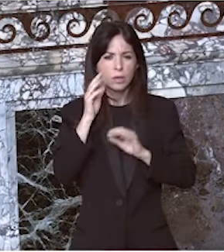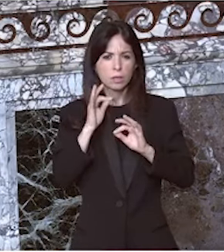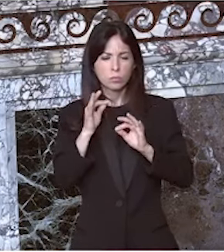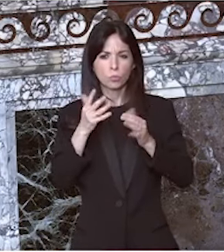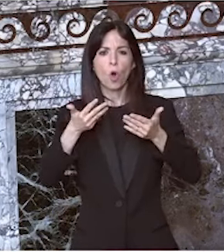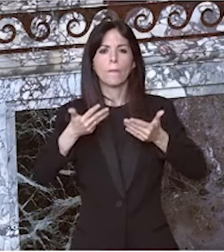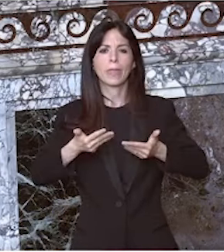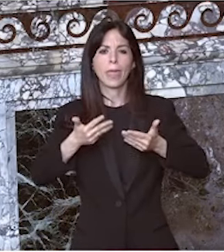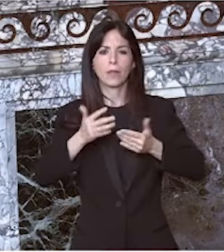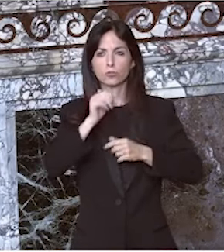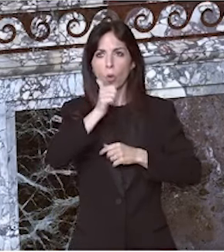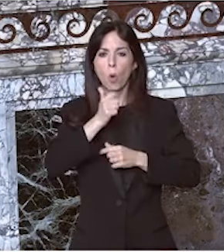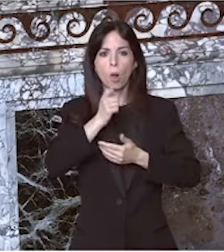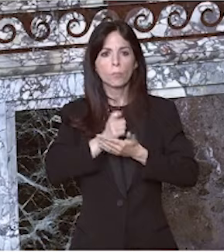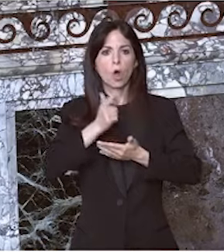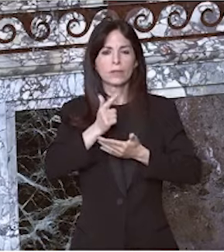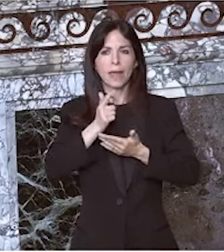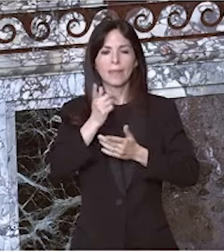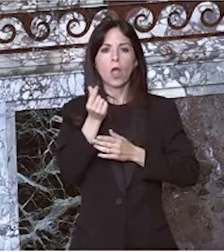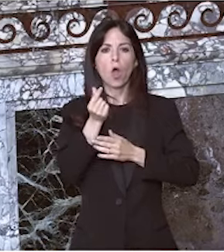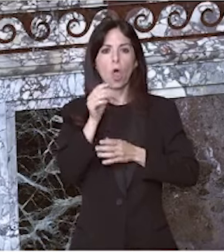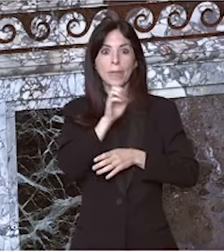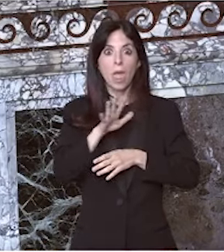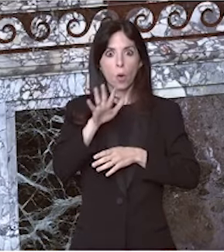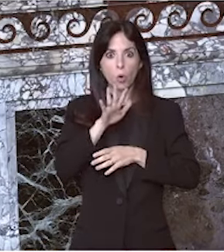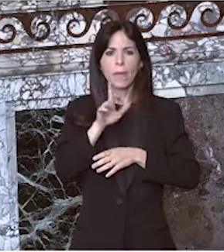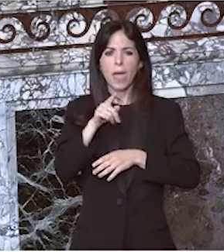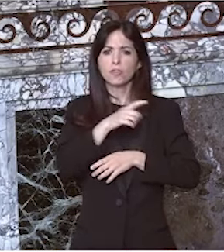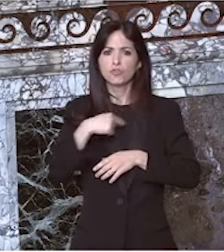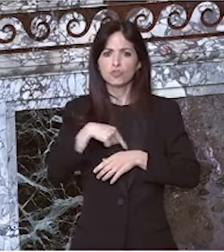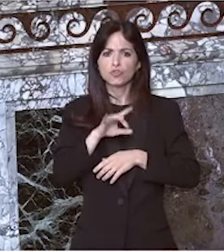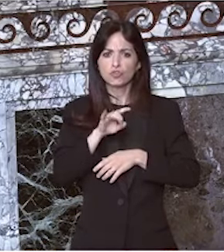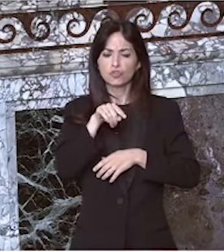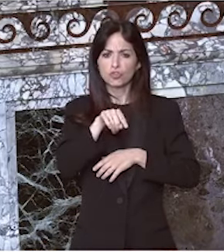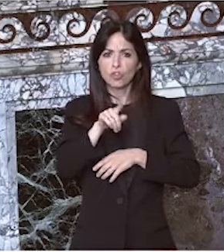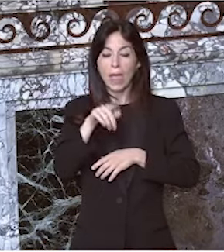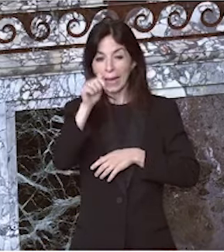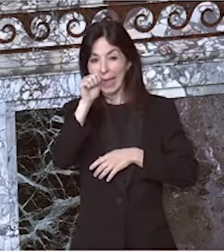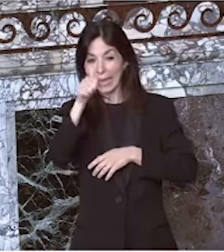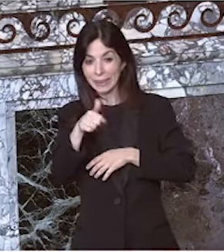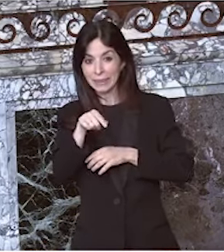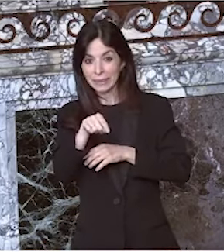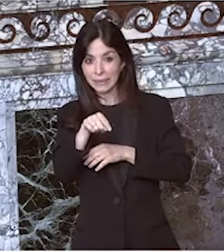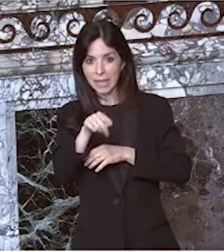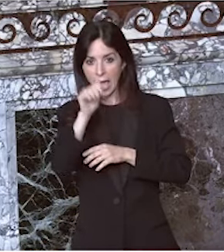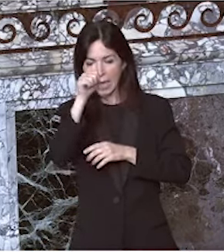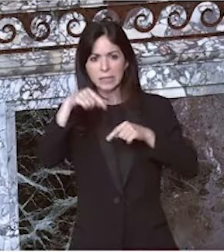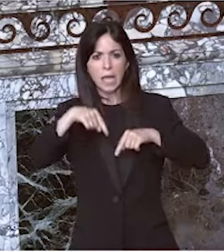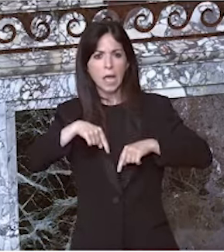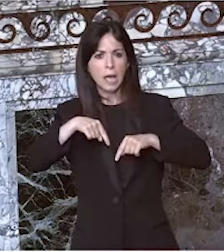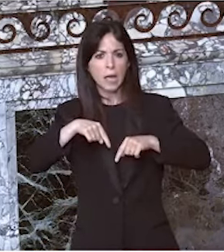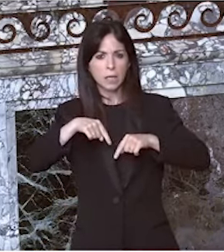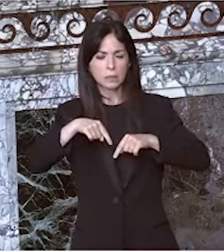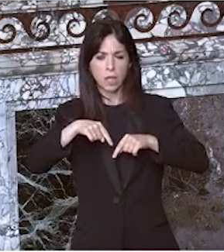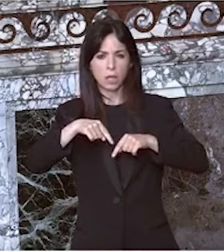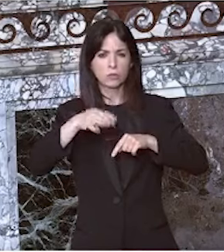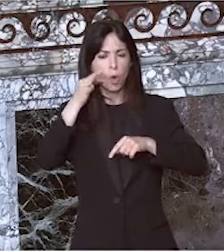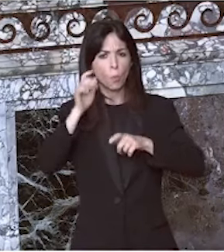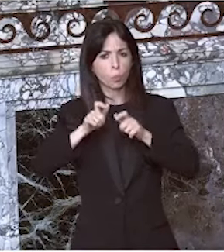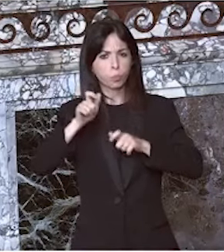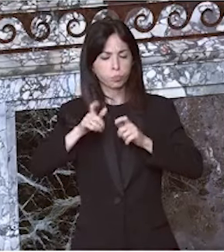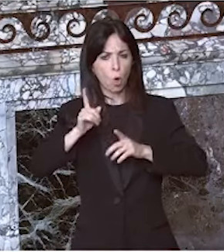dell'economia europea nel mondo. Nel grafico c'è anche la Cina, scusate, l'India. L'India in questo momento è il paese più popoloso, ma ha ancora